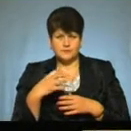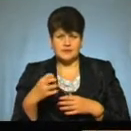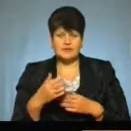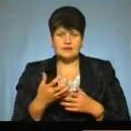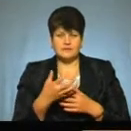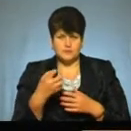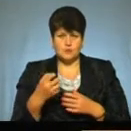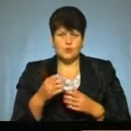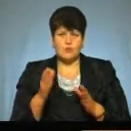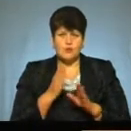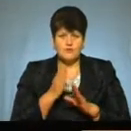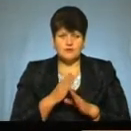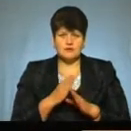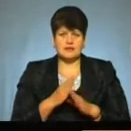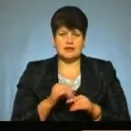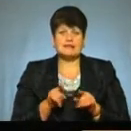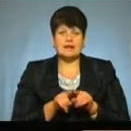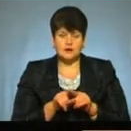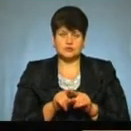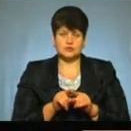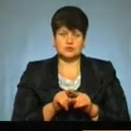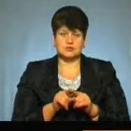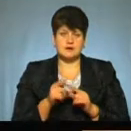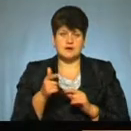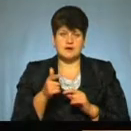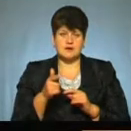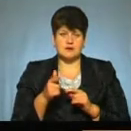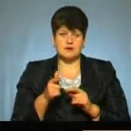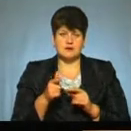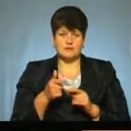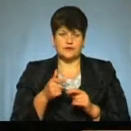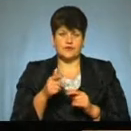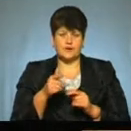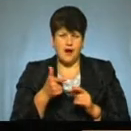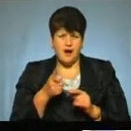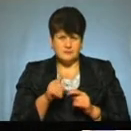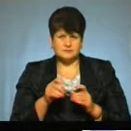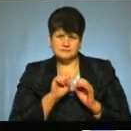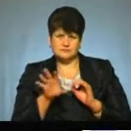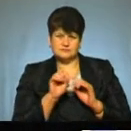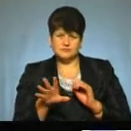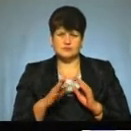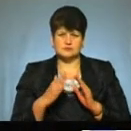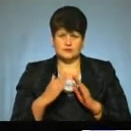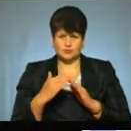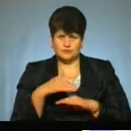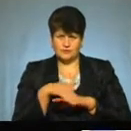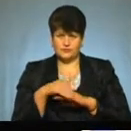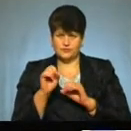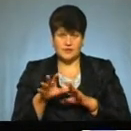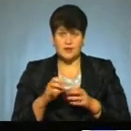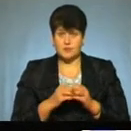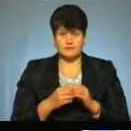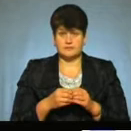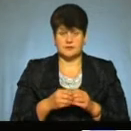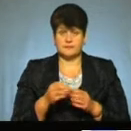фасадної сторони, і відповідно продукти згоряння також виходять на фасадну сторону будинку, і відповідно загрози там